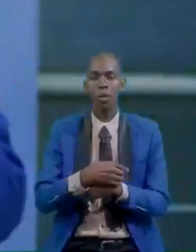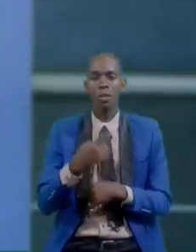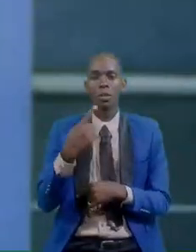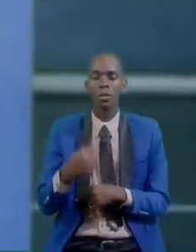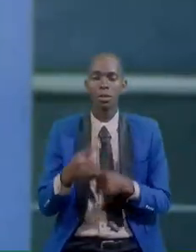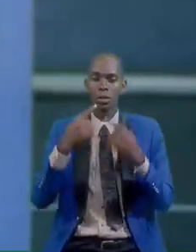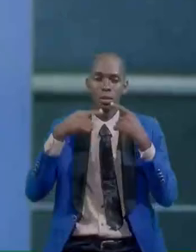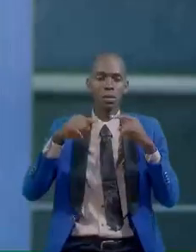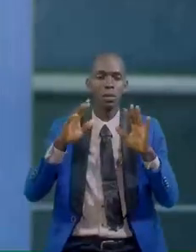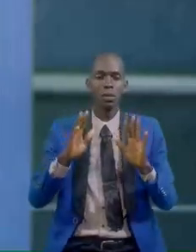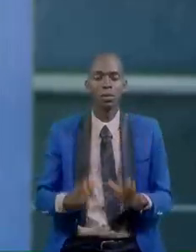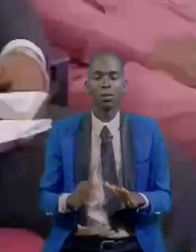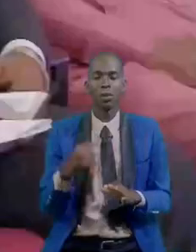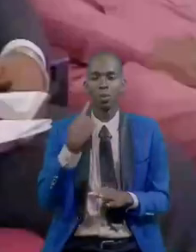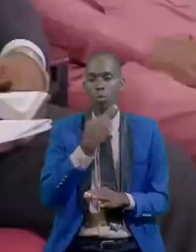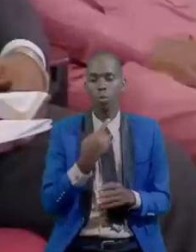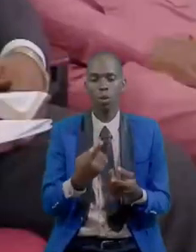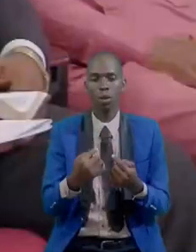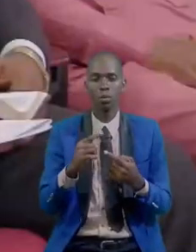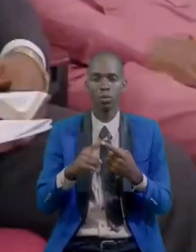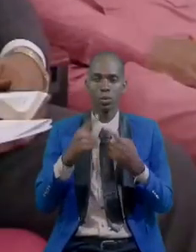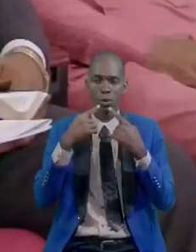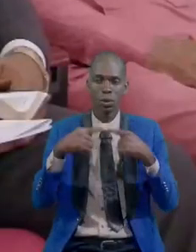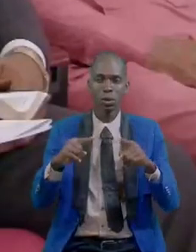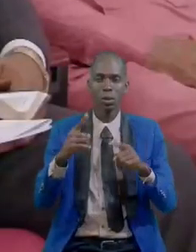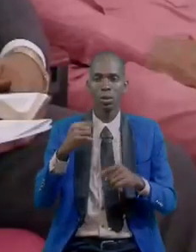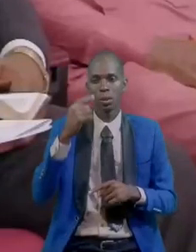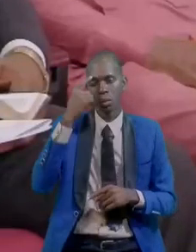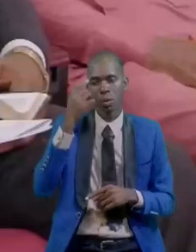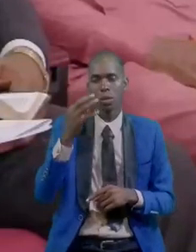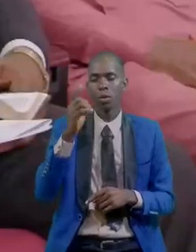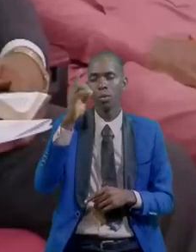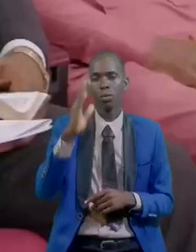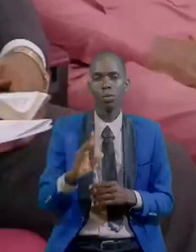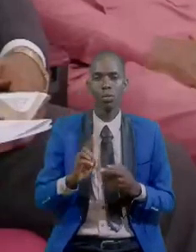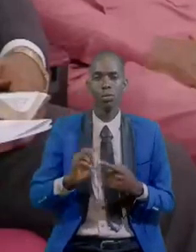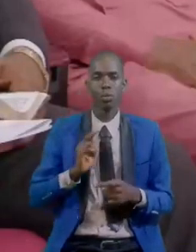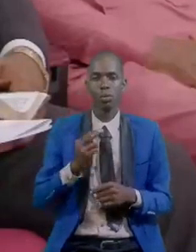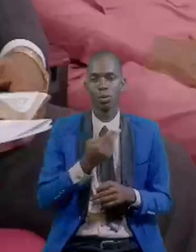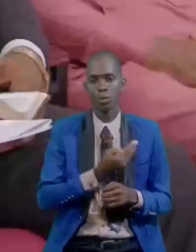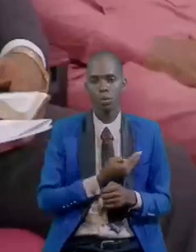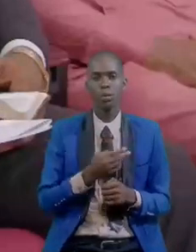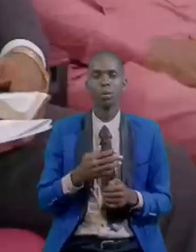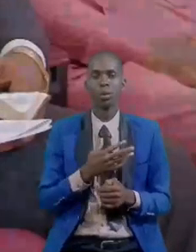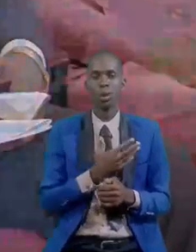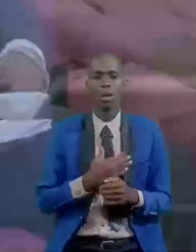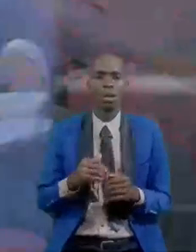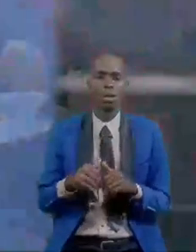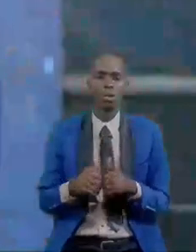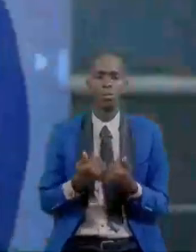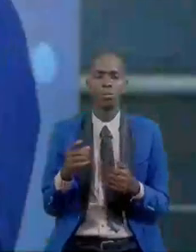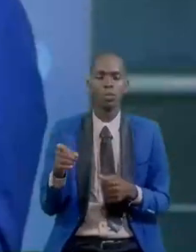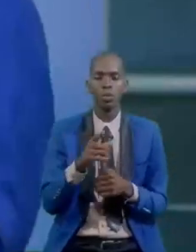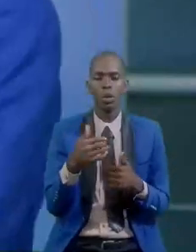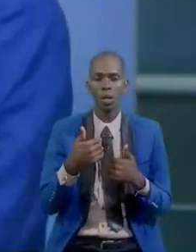les proclamateurs qui viennent déclarer la pensée de Dieu, comment se fait-il? Ils ont